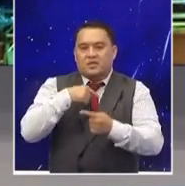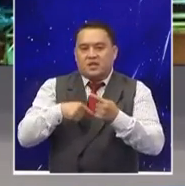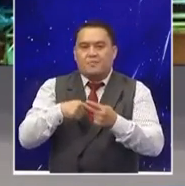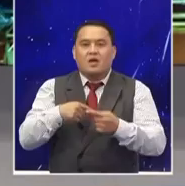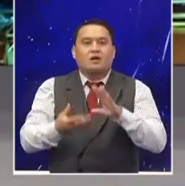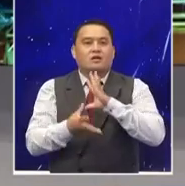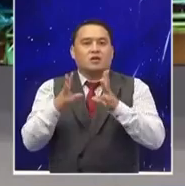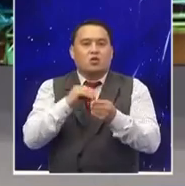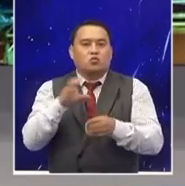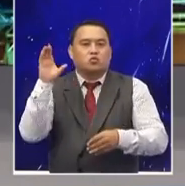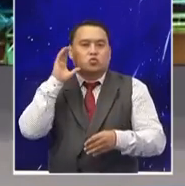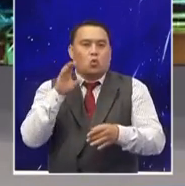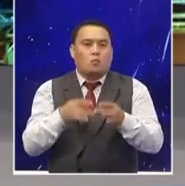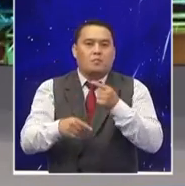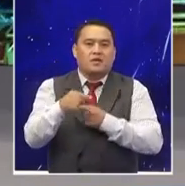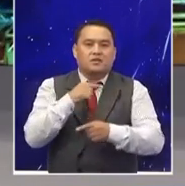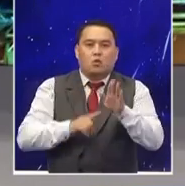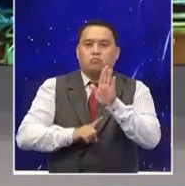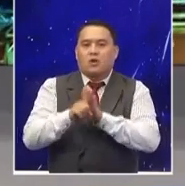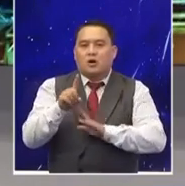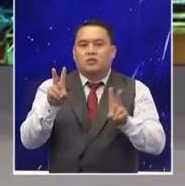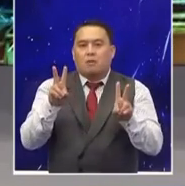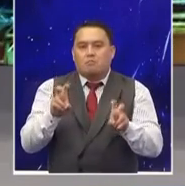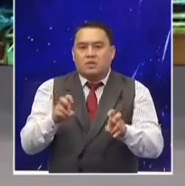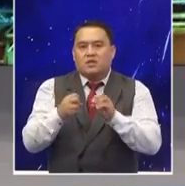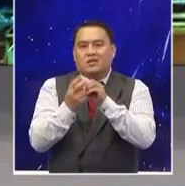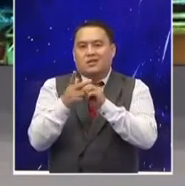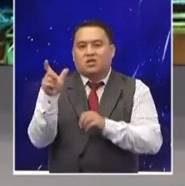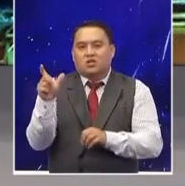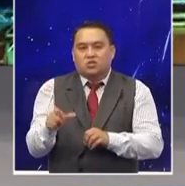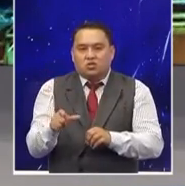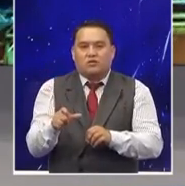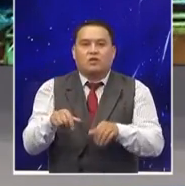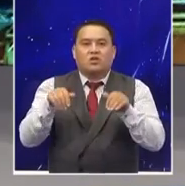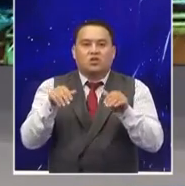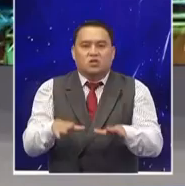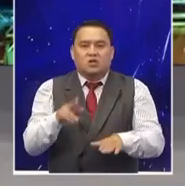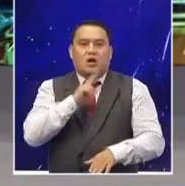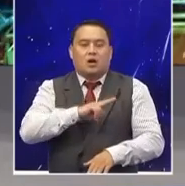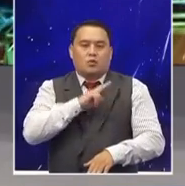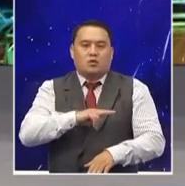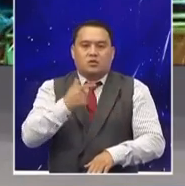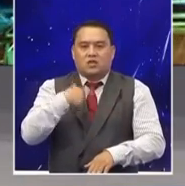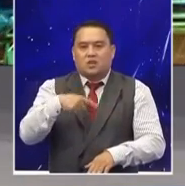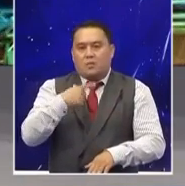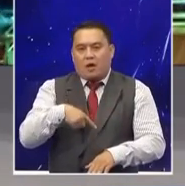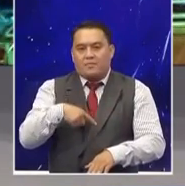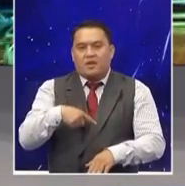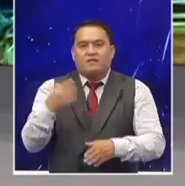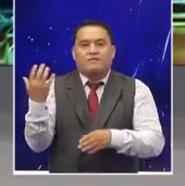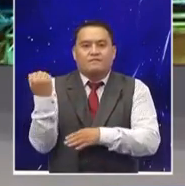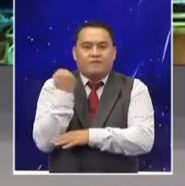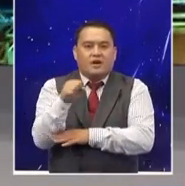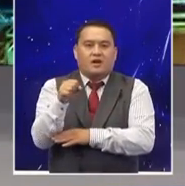результате из числа слушателя онлайн-курсов бизнес бастау палаты предпринимателей еще 13 человек твердо решили работать на себя и даже